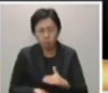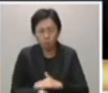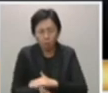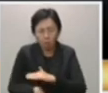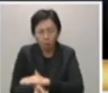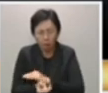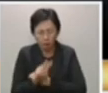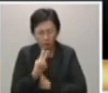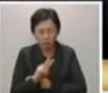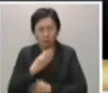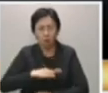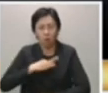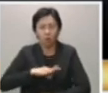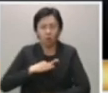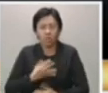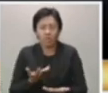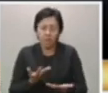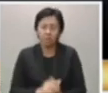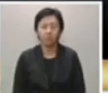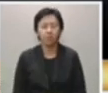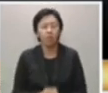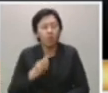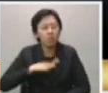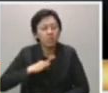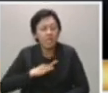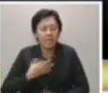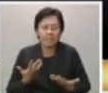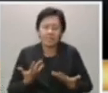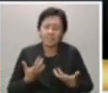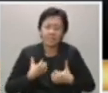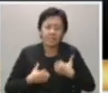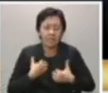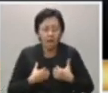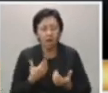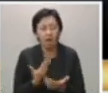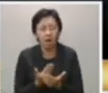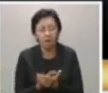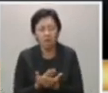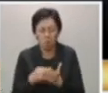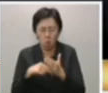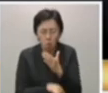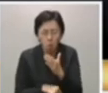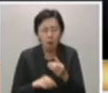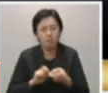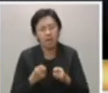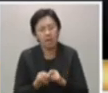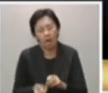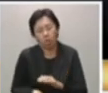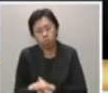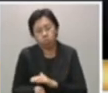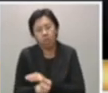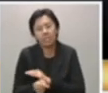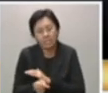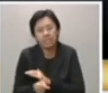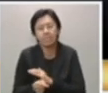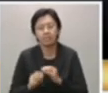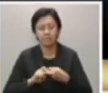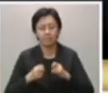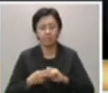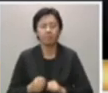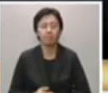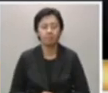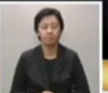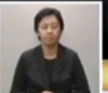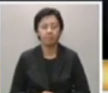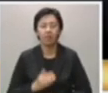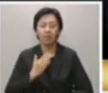จะอึดอัดมากเพราะว่าการคอร์รัปชันอันมหาศาลเช่นนี้